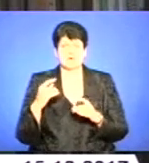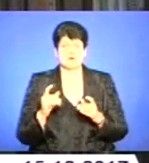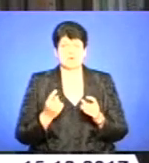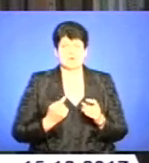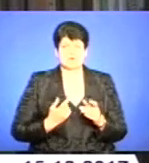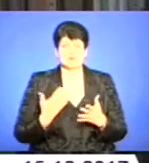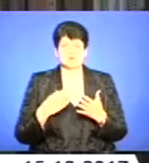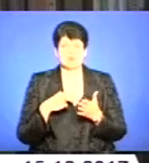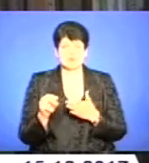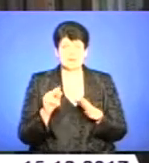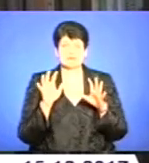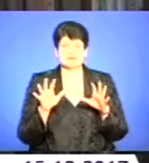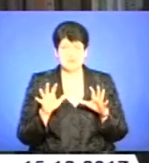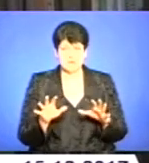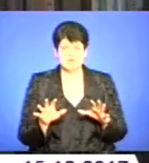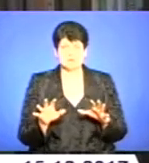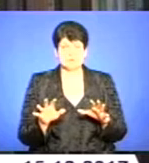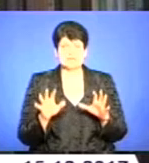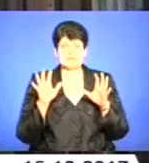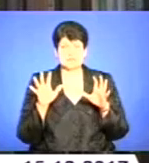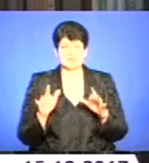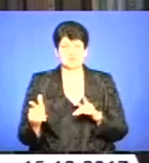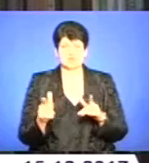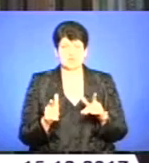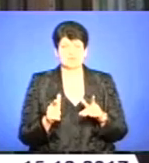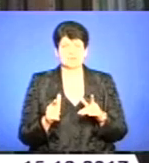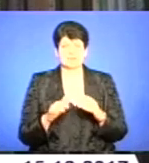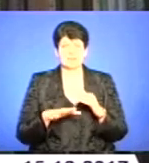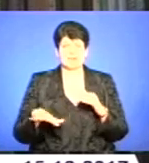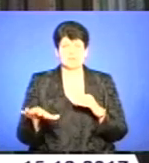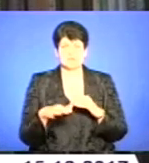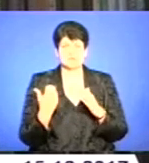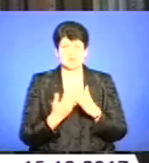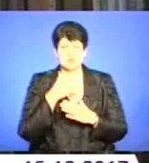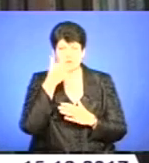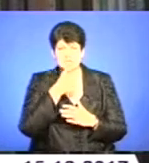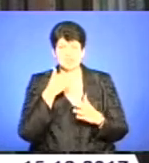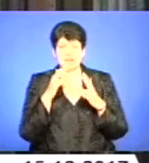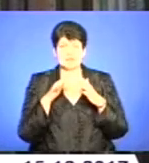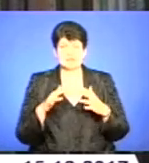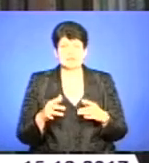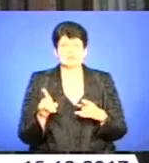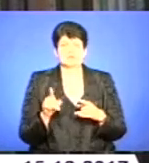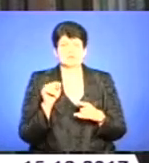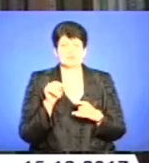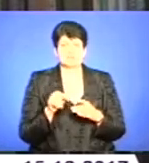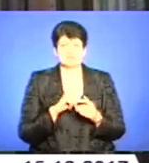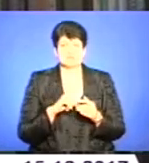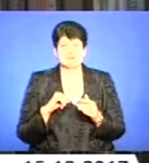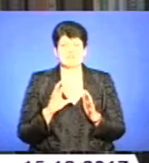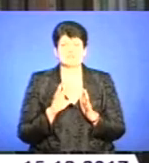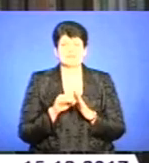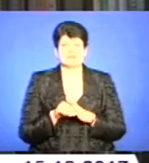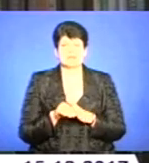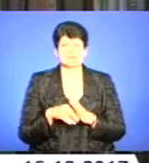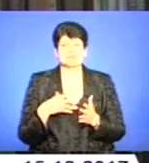Якщо її купити законно і законно заготовлену на плантаціях новорічних ялинок, то цим самим ви вкладаєте